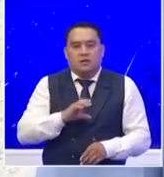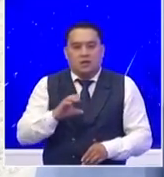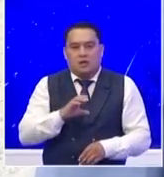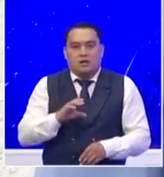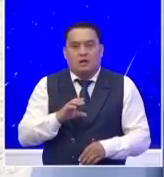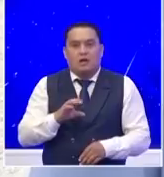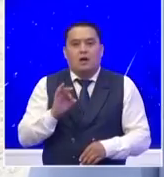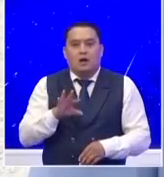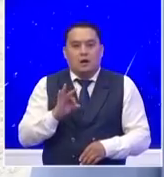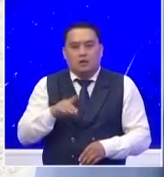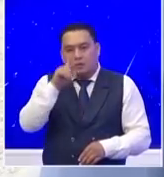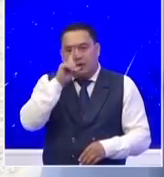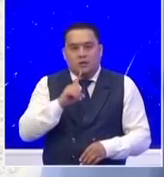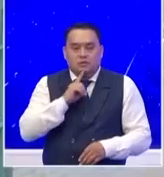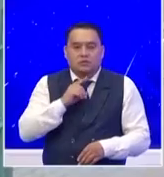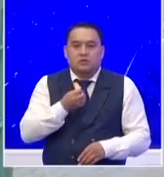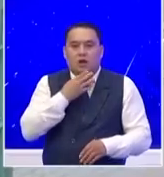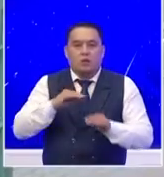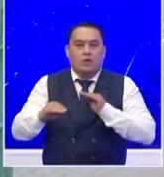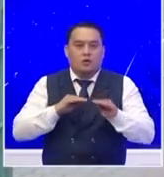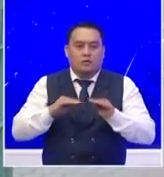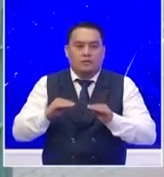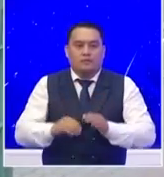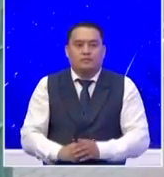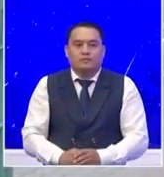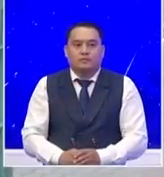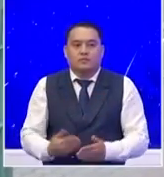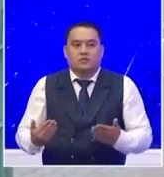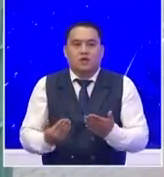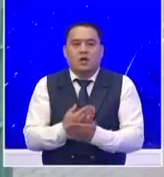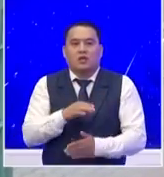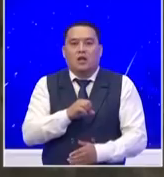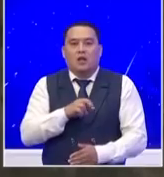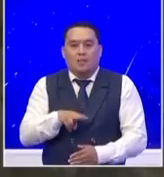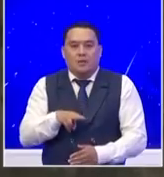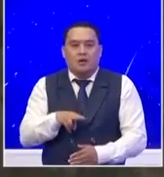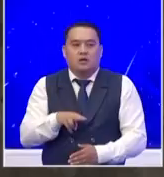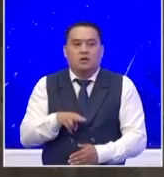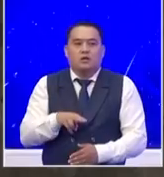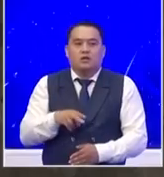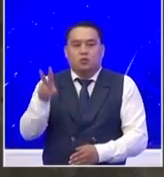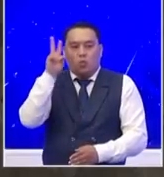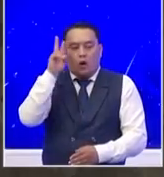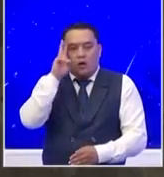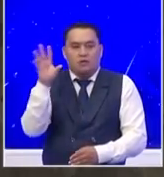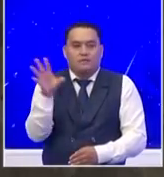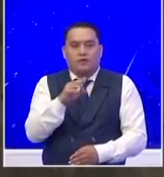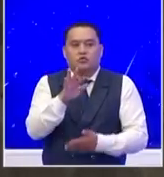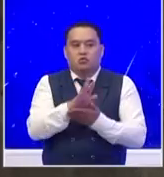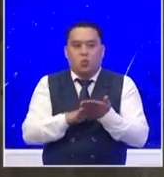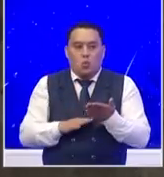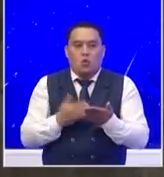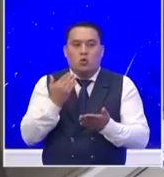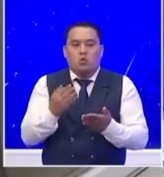қазан айларында көгалдандыру басталады. Балпық округіне қарасты Жаңаталап ойын ауылы мектебінің ішкі әжетхана құрылысы да жалғасуда.